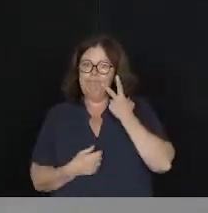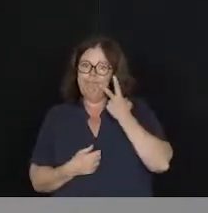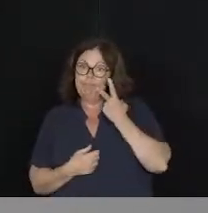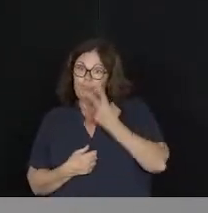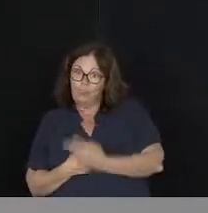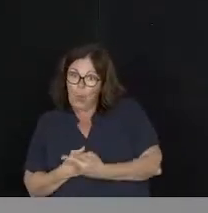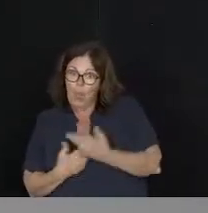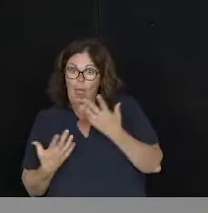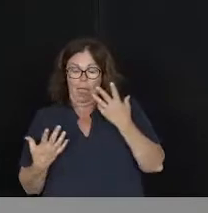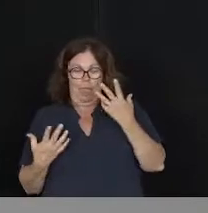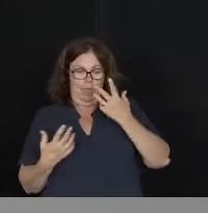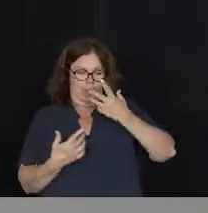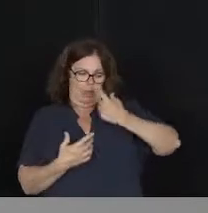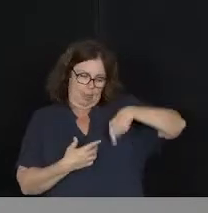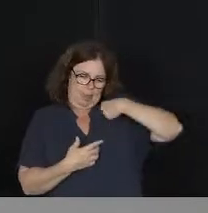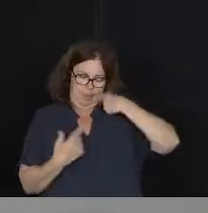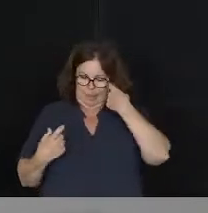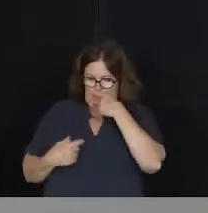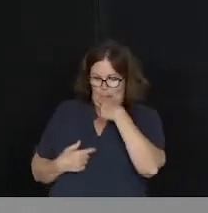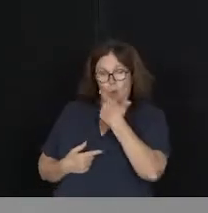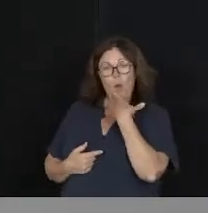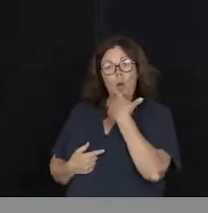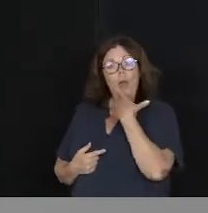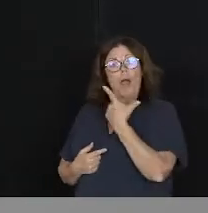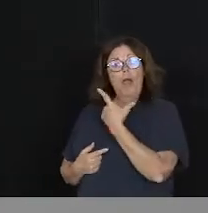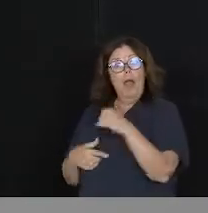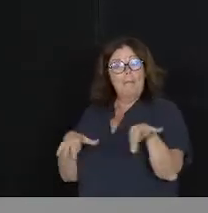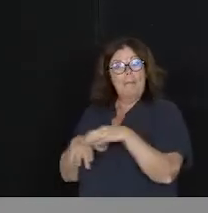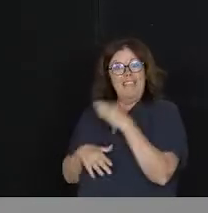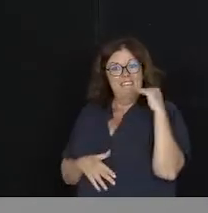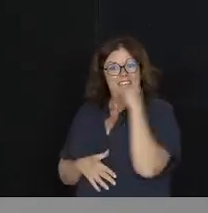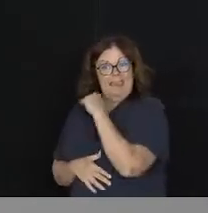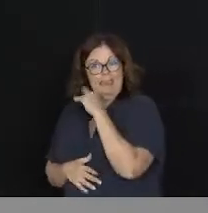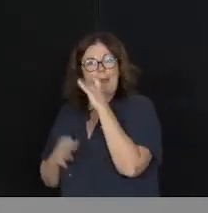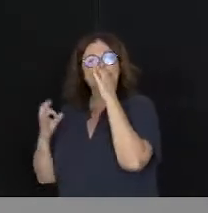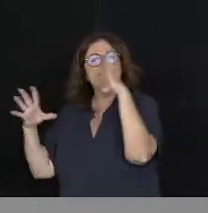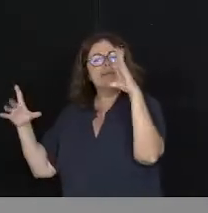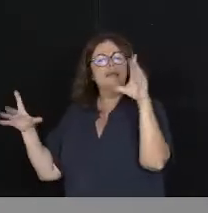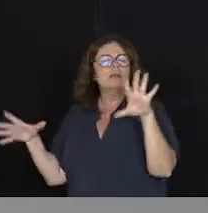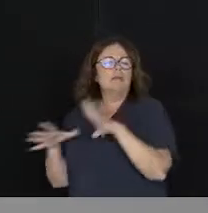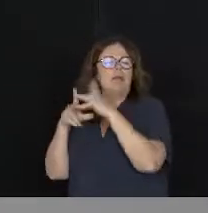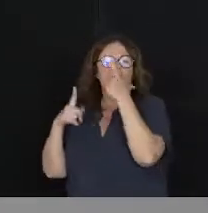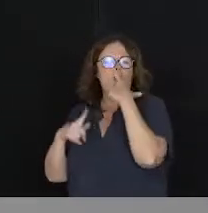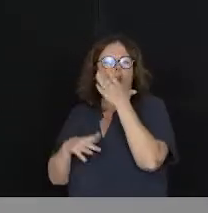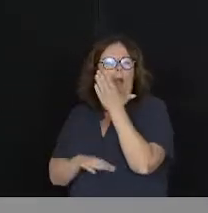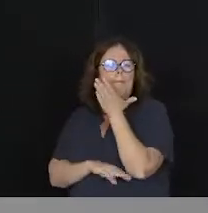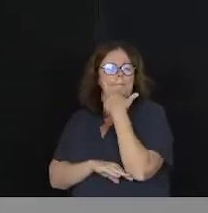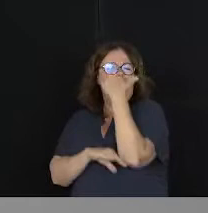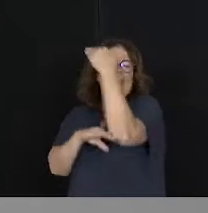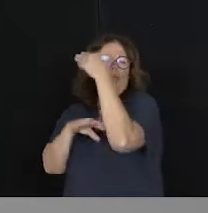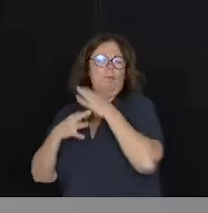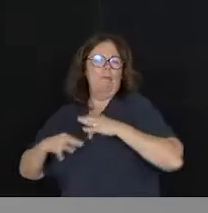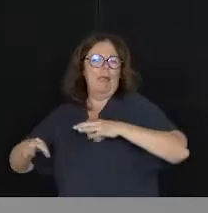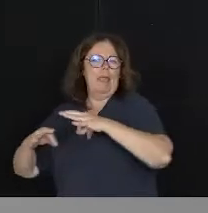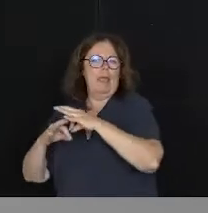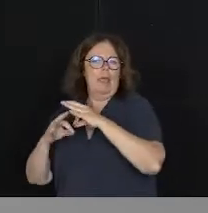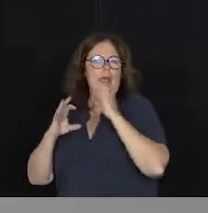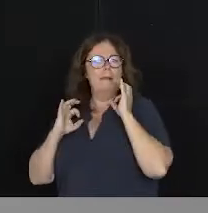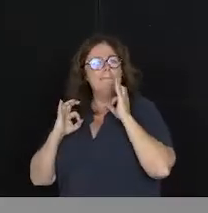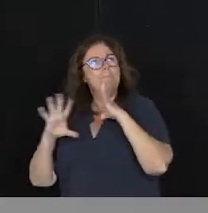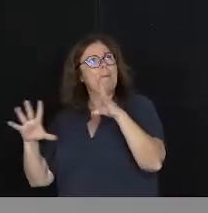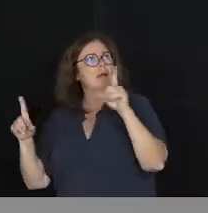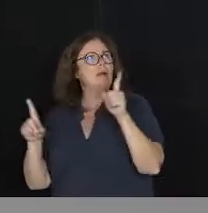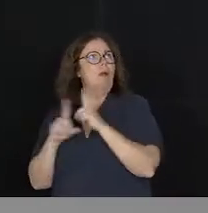observateurs associent ces mariages précipités à des actes de patriotisme, à des actes d'amour, comme si en fait il s'agissait